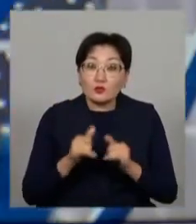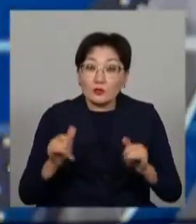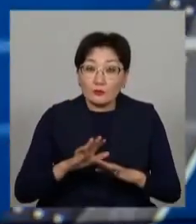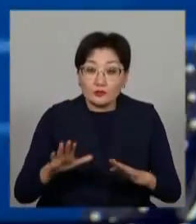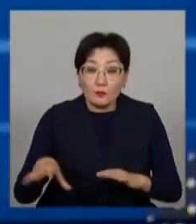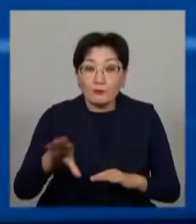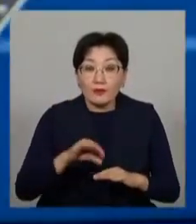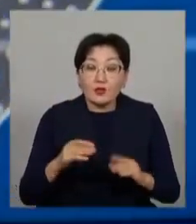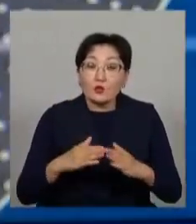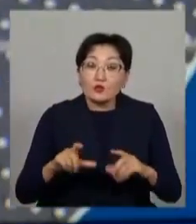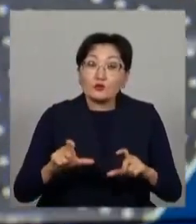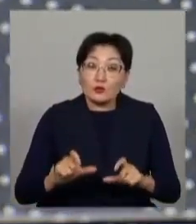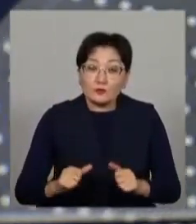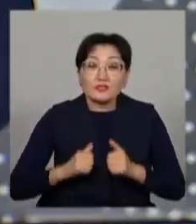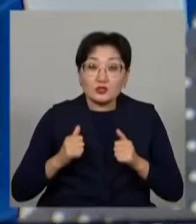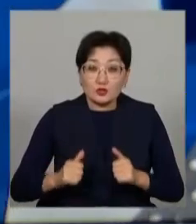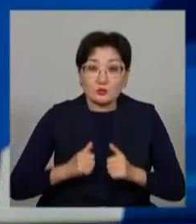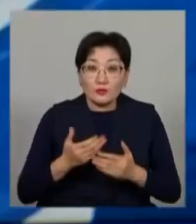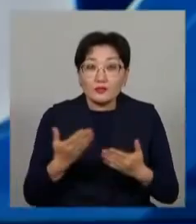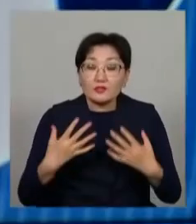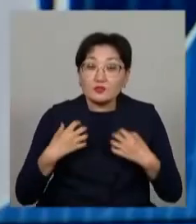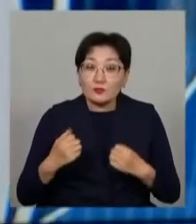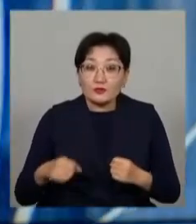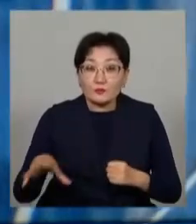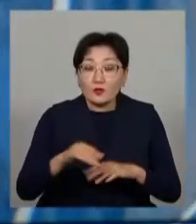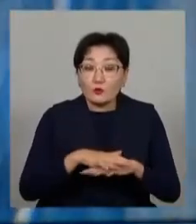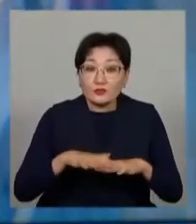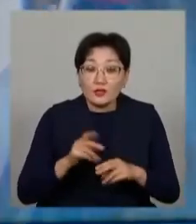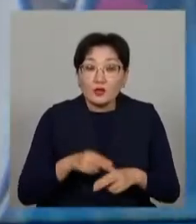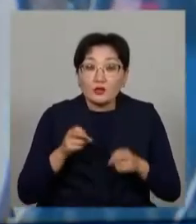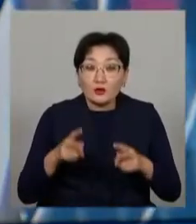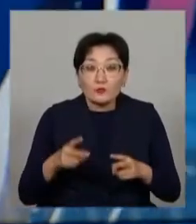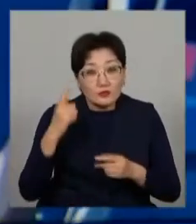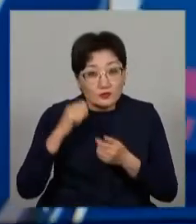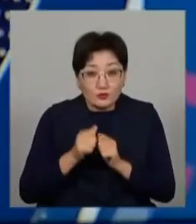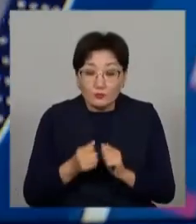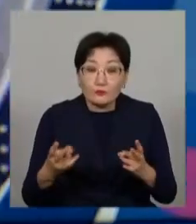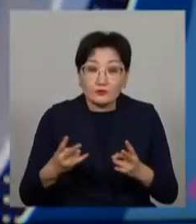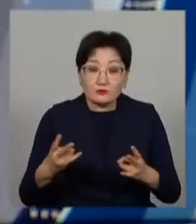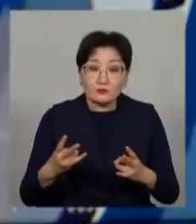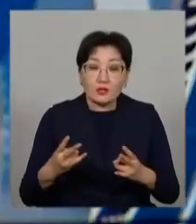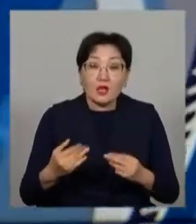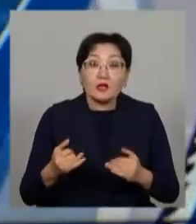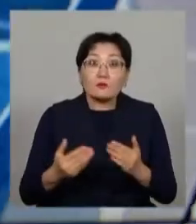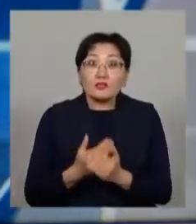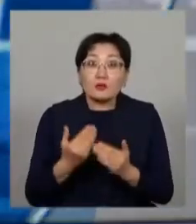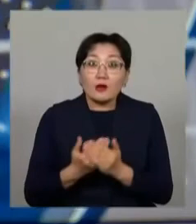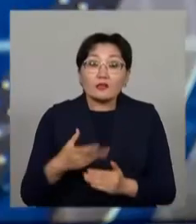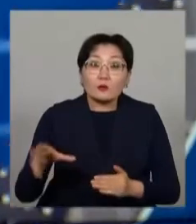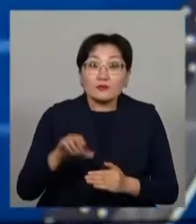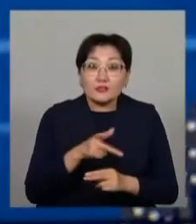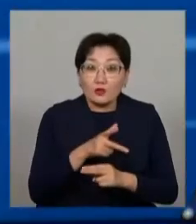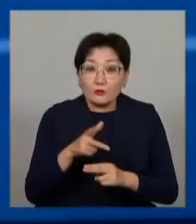үшін барынша үйде болуға тырысыңыз. Сіздің денсаулығыңыз бүкіл қоғамның қауіпсіздігі екенін есте ұстағаныңыз абзал. Ал жаңалықтардан шыққан